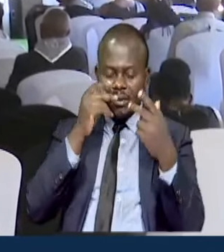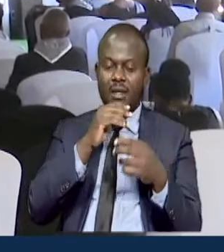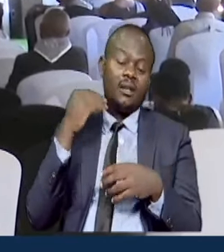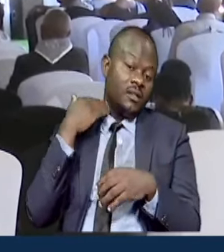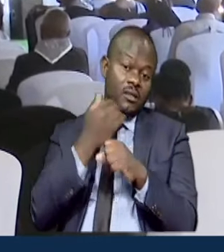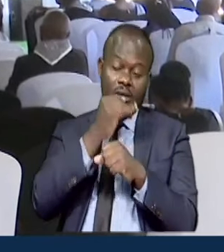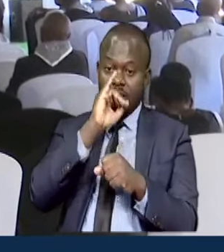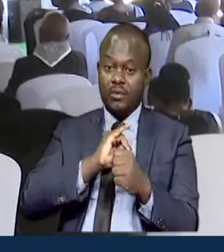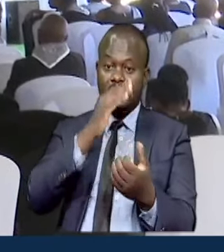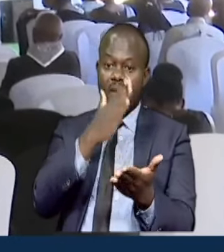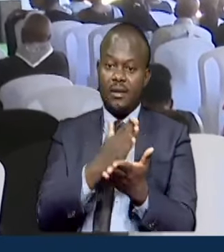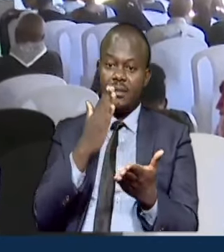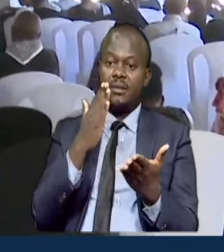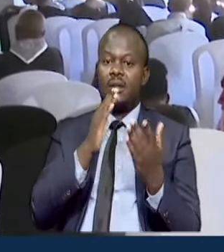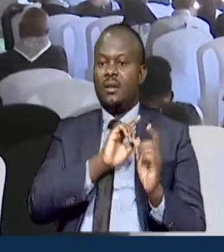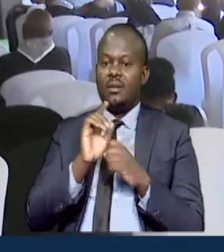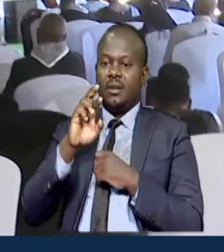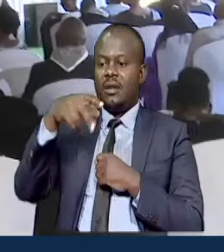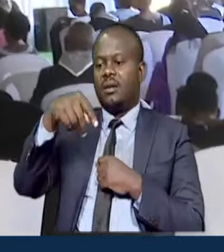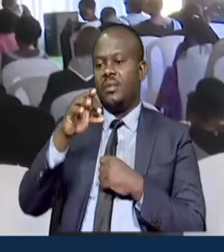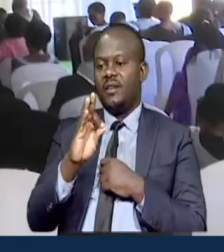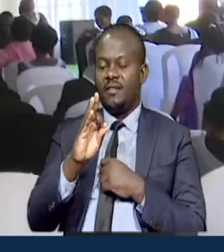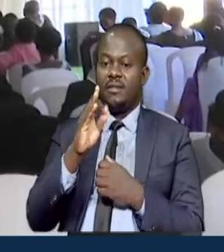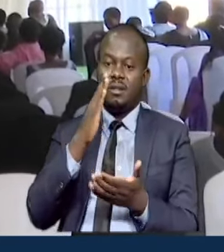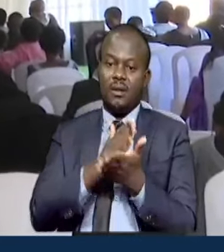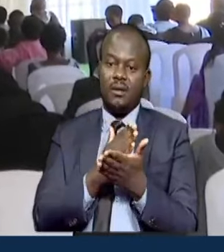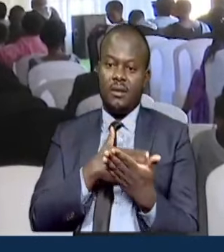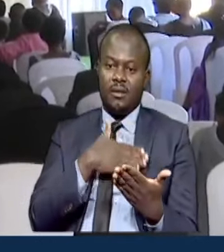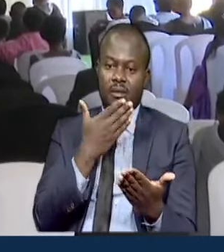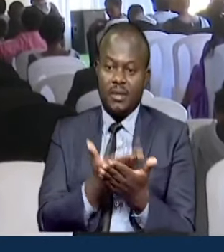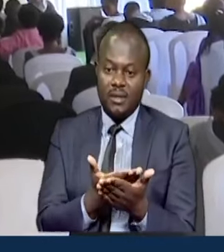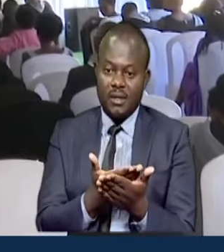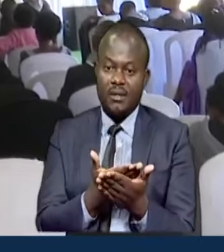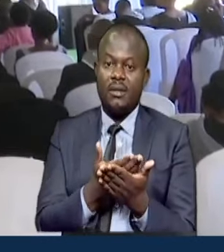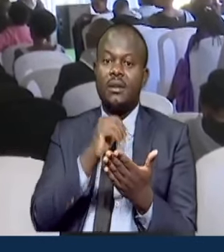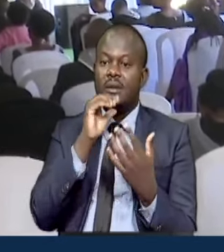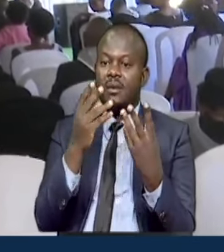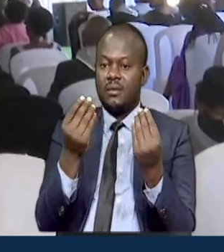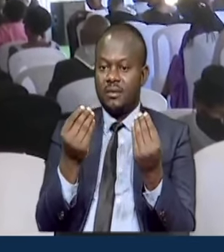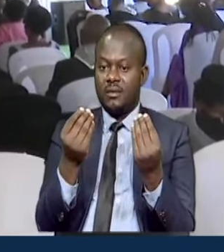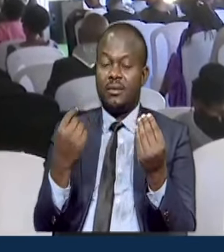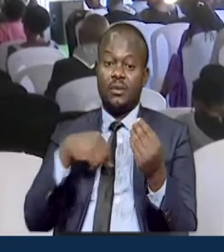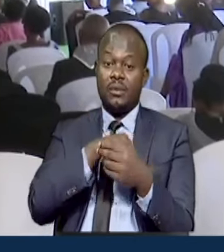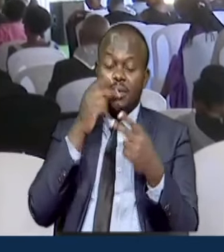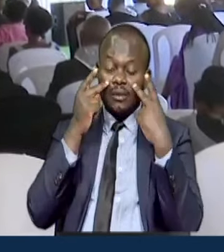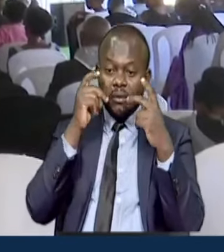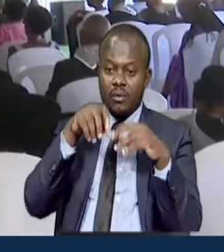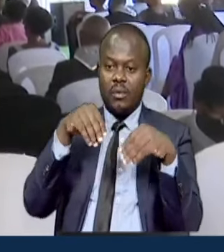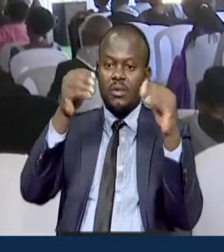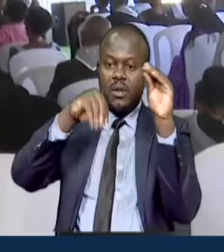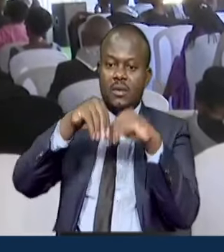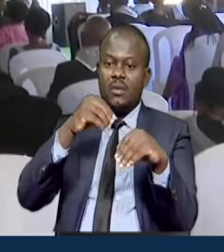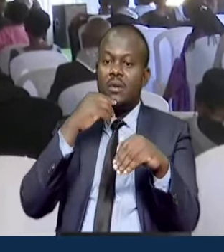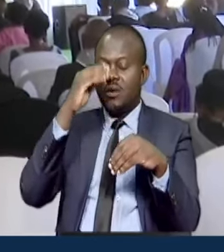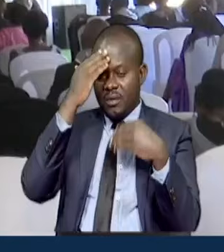ihagaze. Ingabo za FPR zihagaritse ku bwitange butari bworoshye. Twabonye tugomba gutanga umusanzu natwe kuvuga